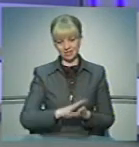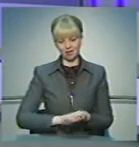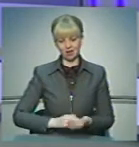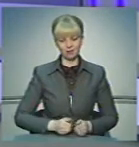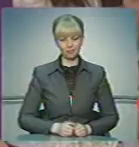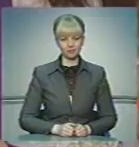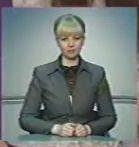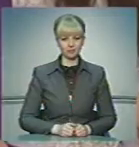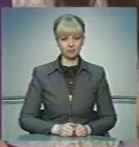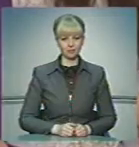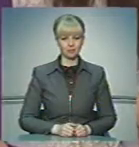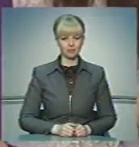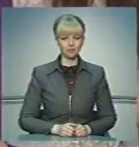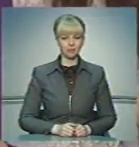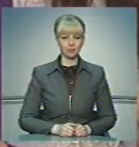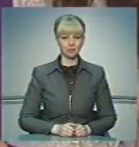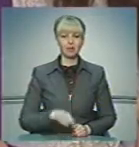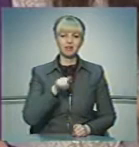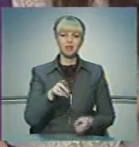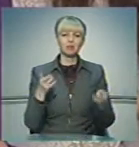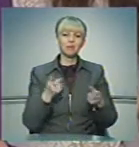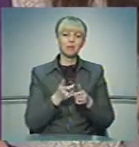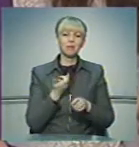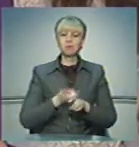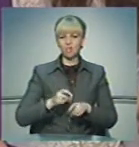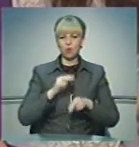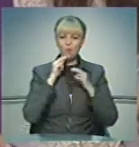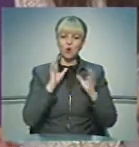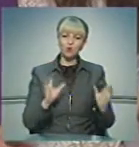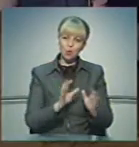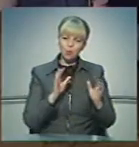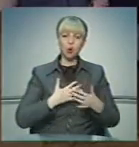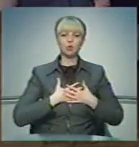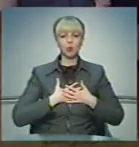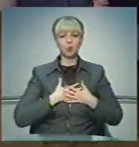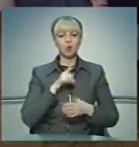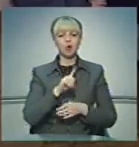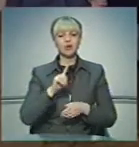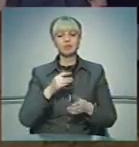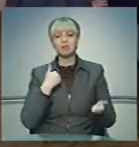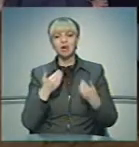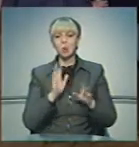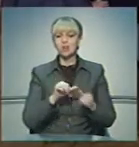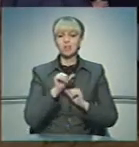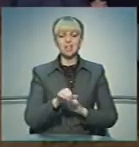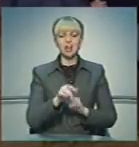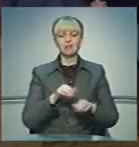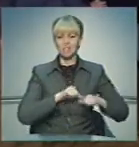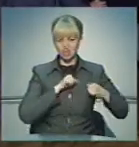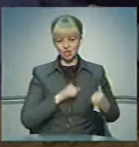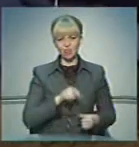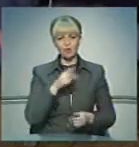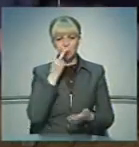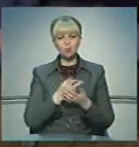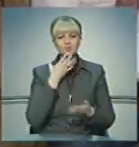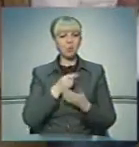Вікторія Лупай. Їм потрібно більше уваги, турбота і любов. Вони відгукуються виключно на щирість. Вони